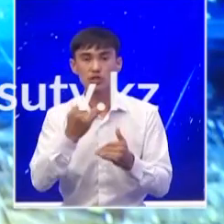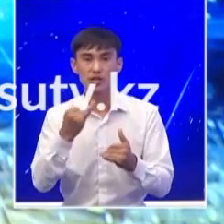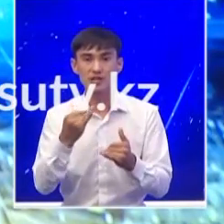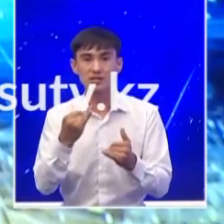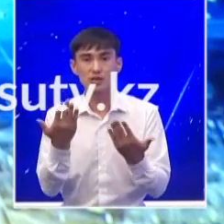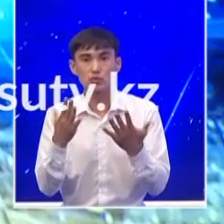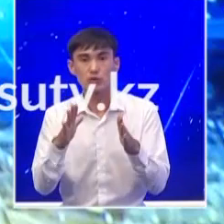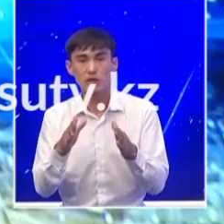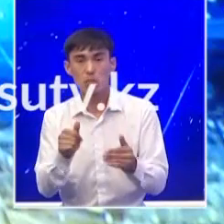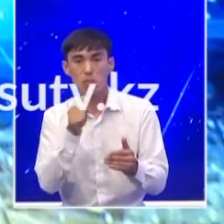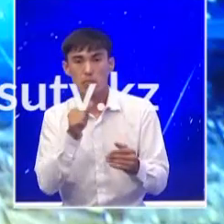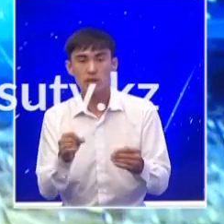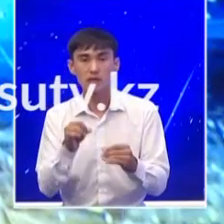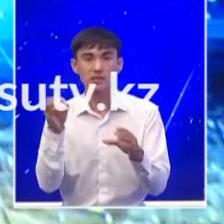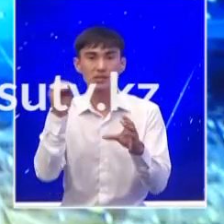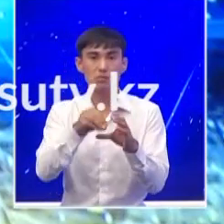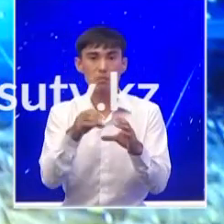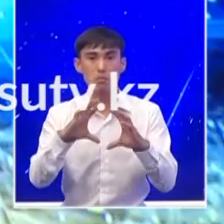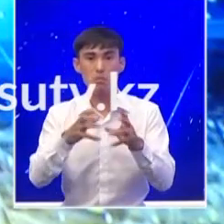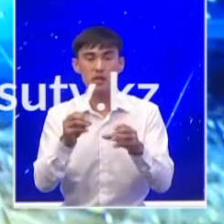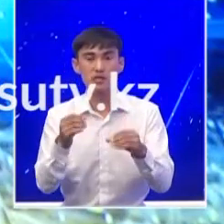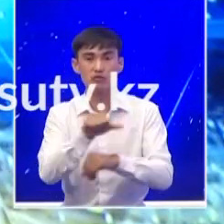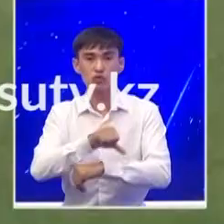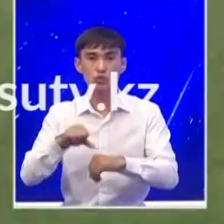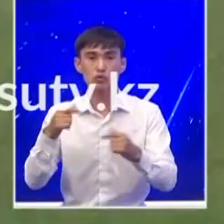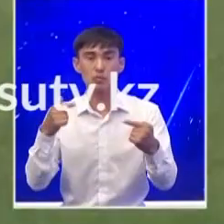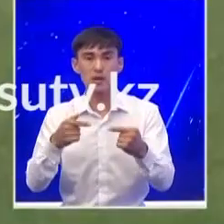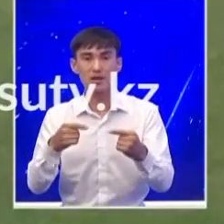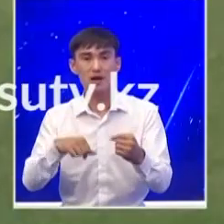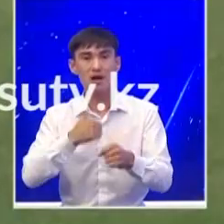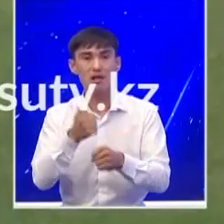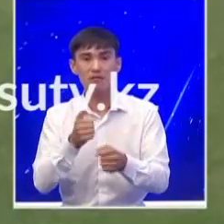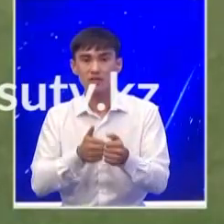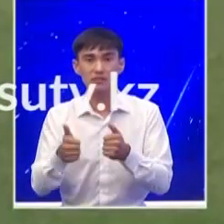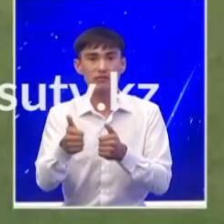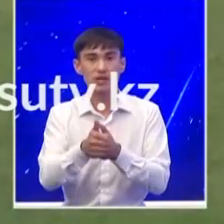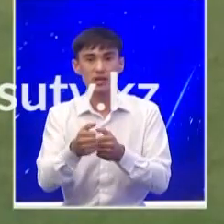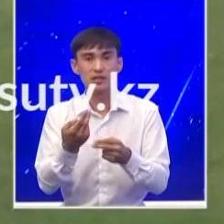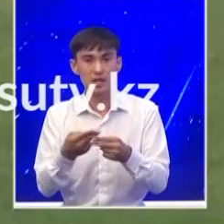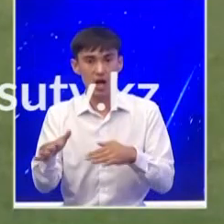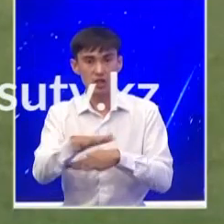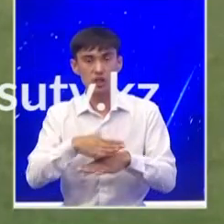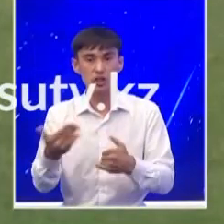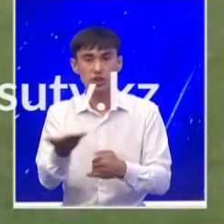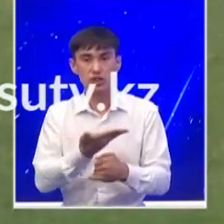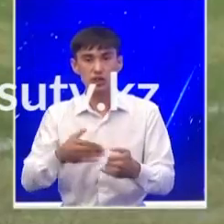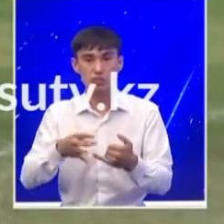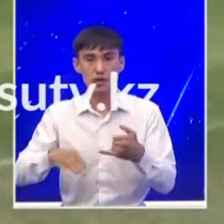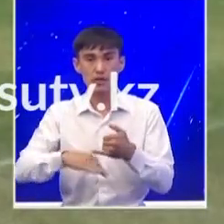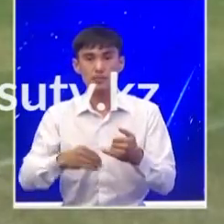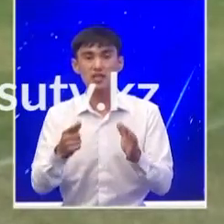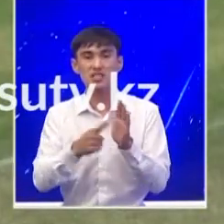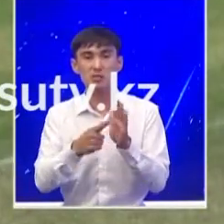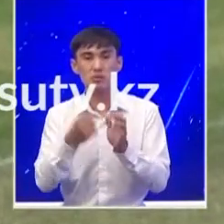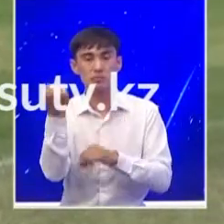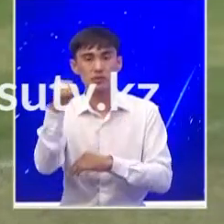моментов и попыток занести мяч в зону соперника. Напомним, главные фавориты чемпионата – наши земляки. Они семикратные